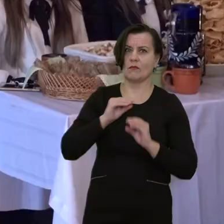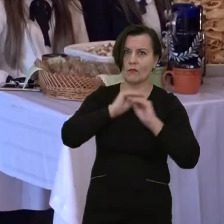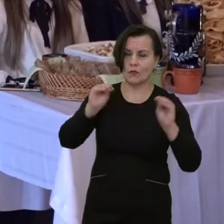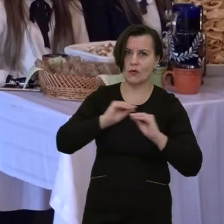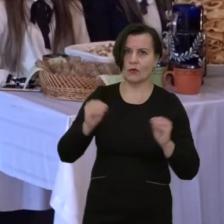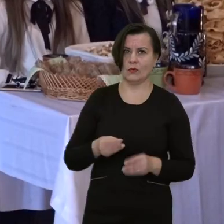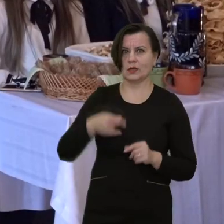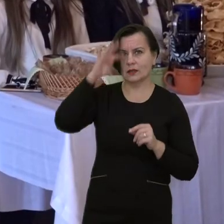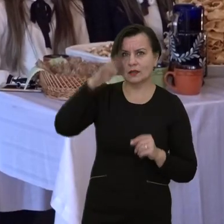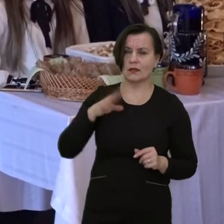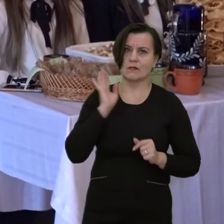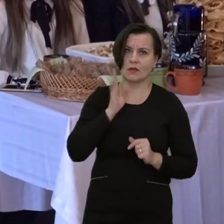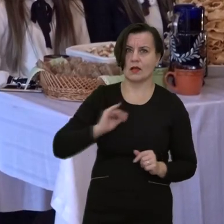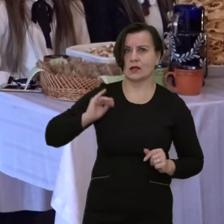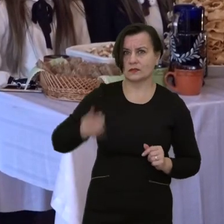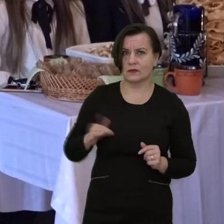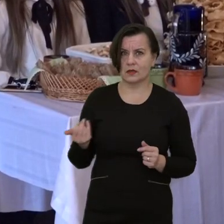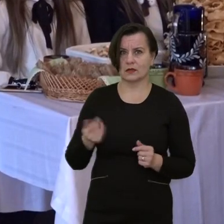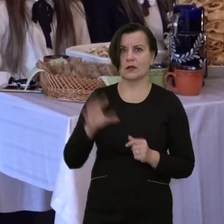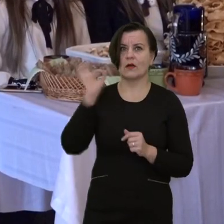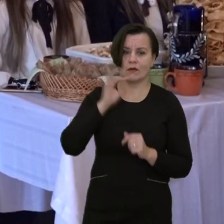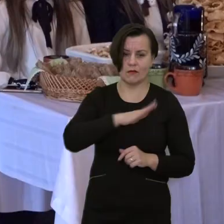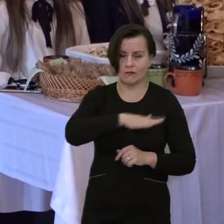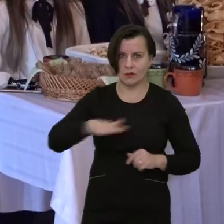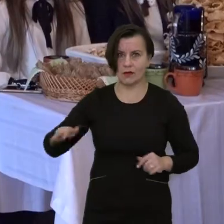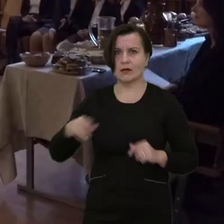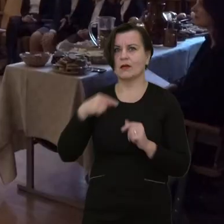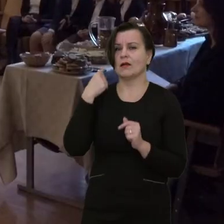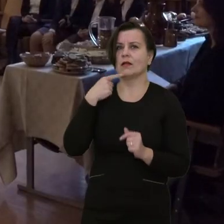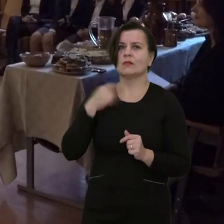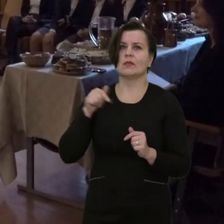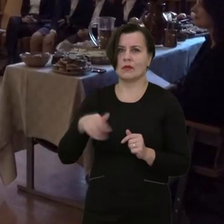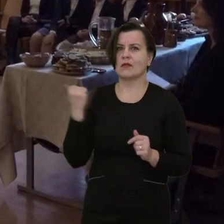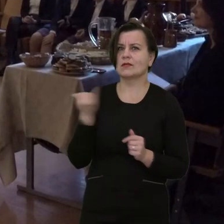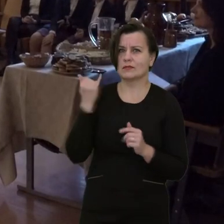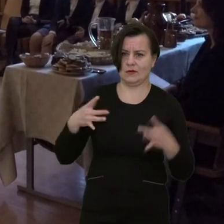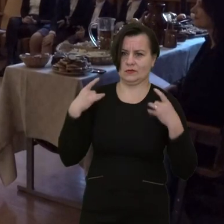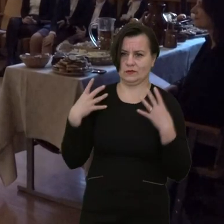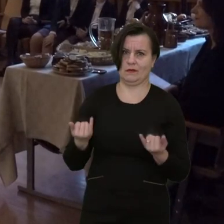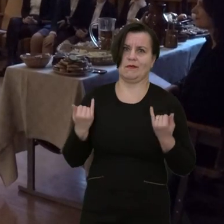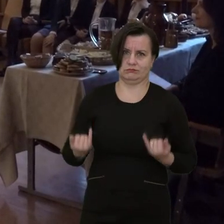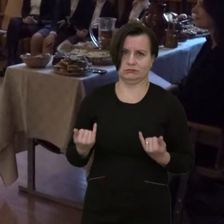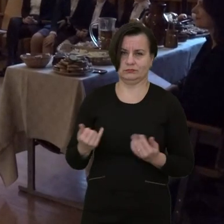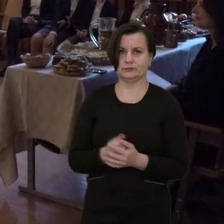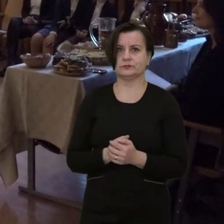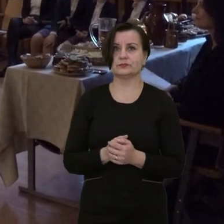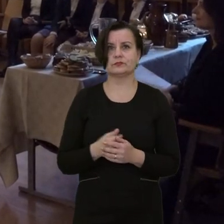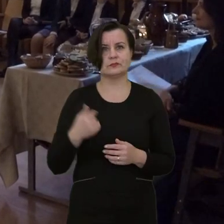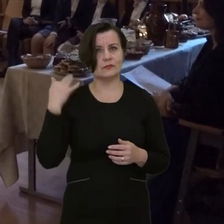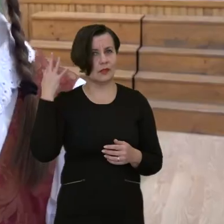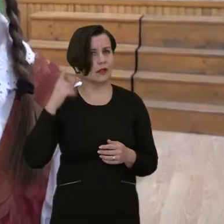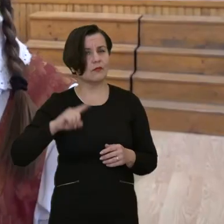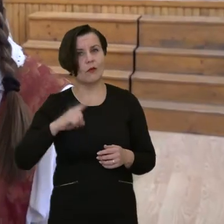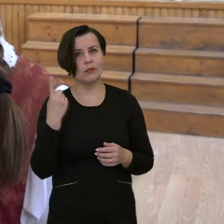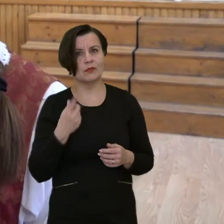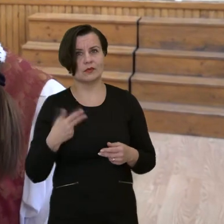ir tėveliai, svečiai. Pasak abiturientų, šios vakaronės vienas gražiausių ir įdomiausių renginių mokykloje. Visų pirma, manau,